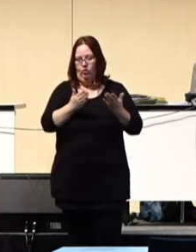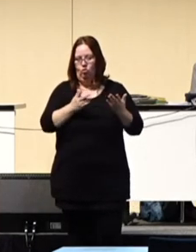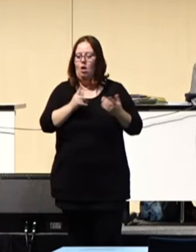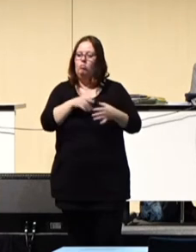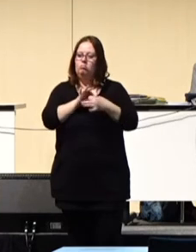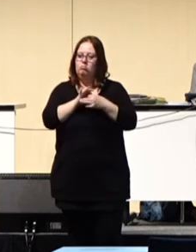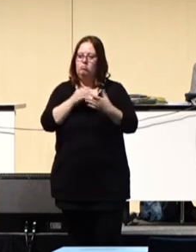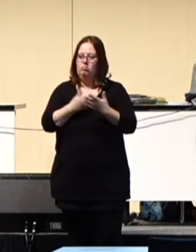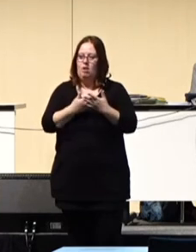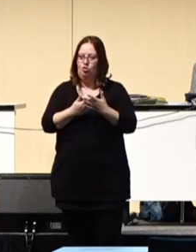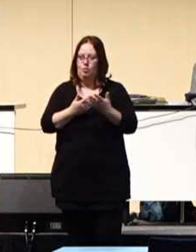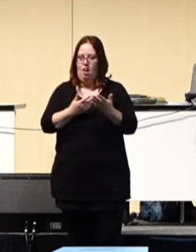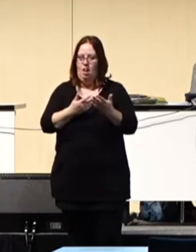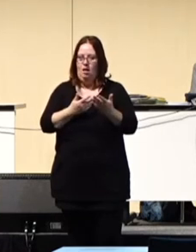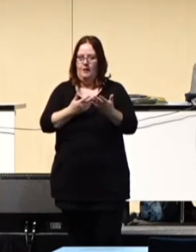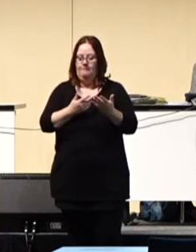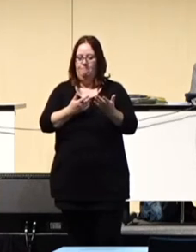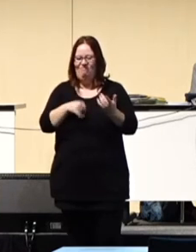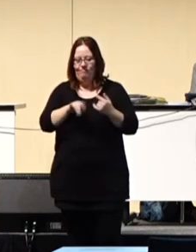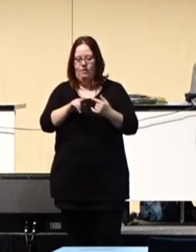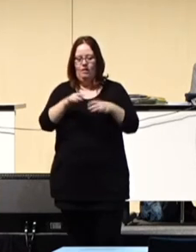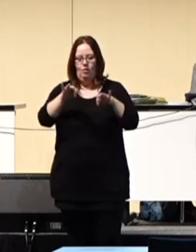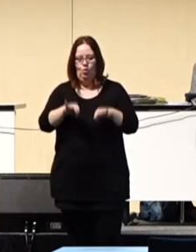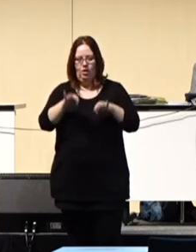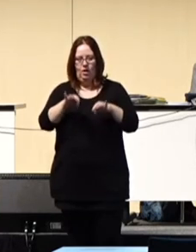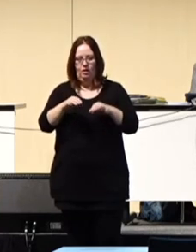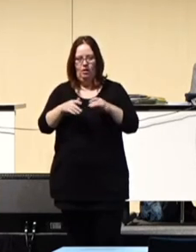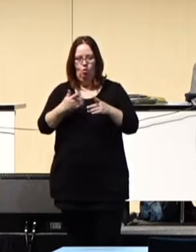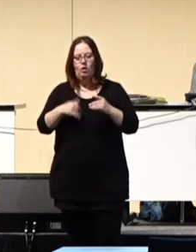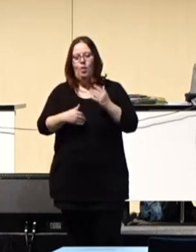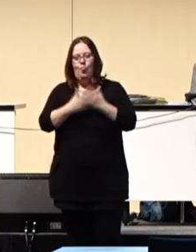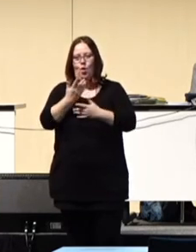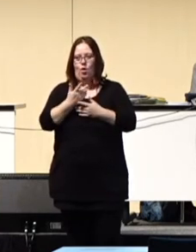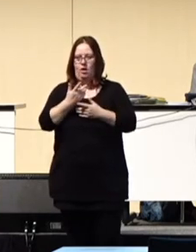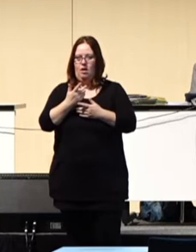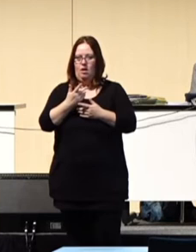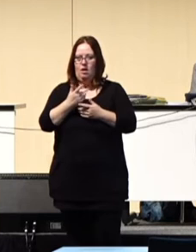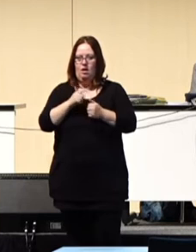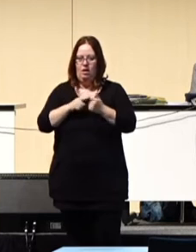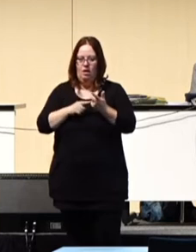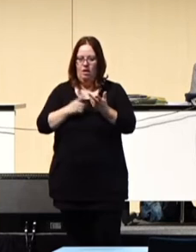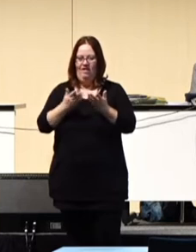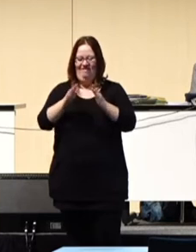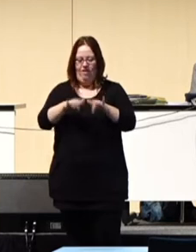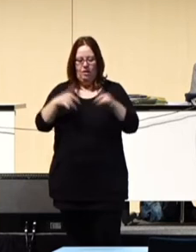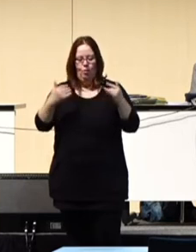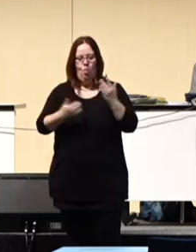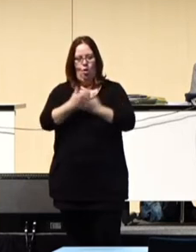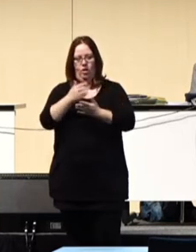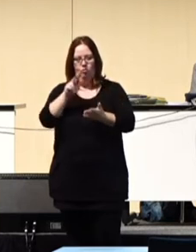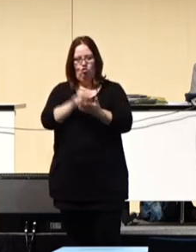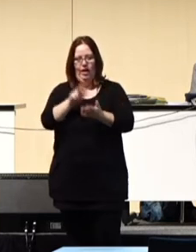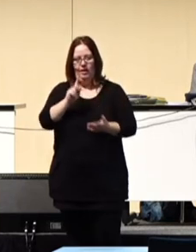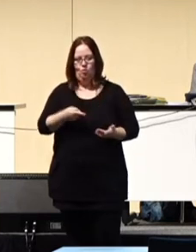damit zu tun, dass hier jede neu angezeigte, angemeldete Versammlung natürlich neu zu verbescheiden